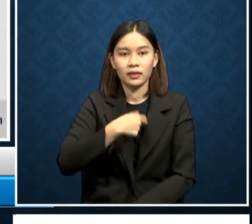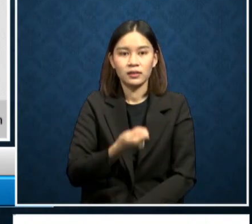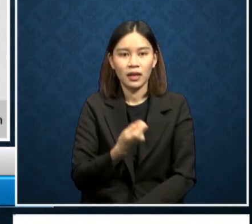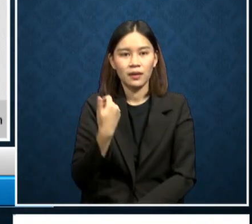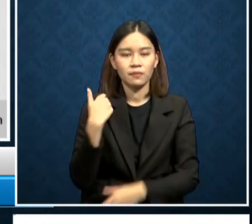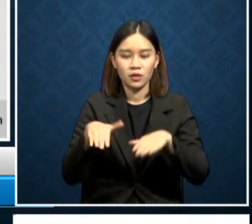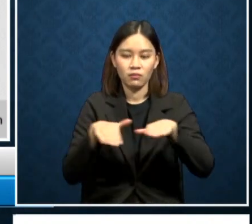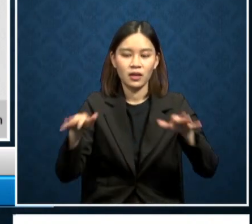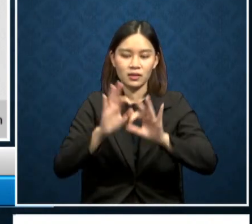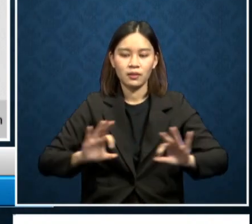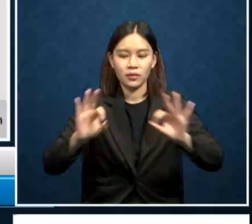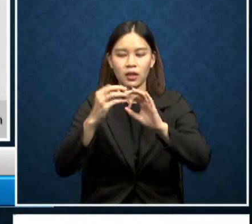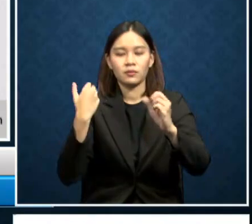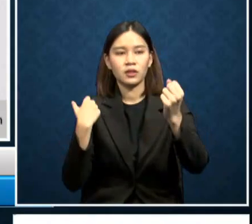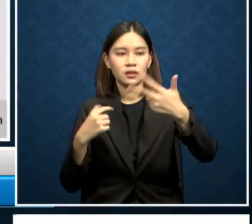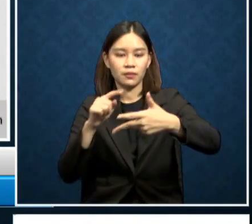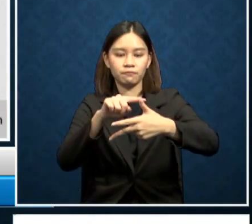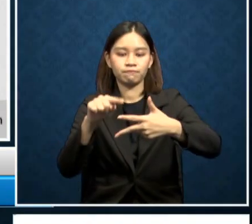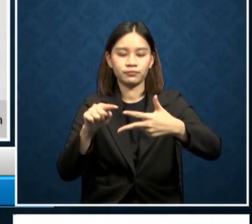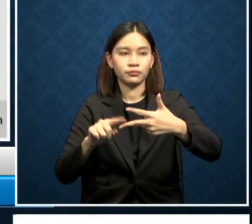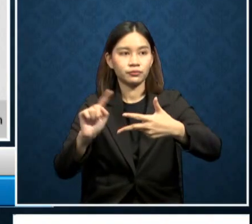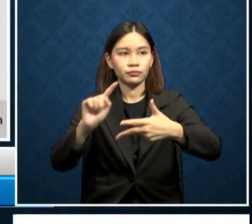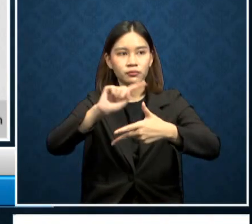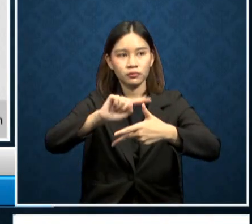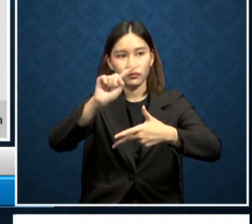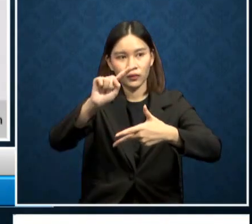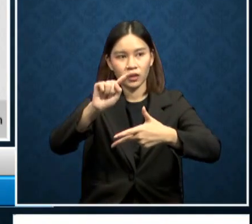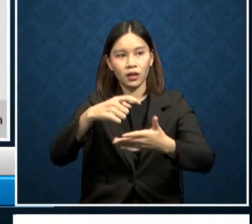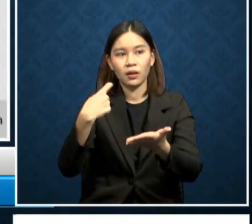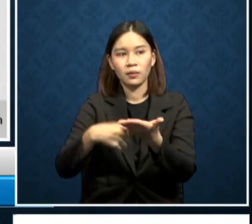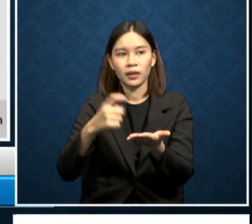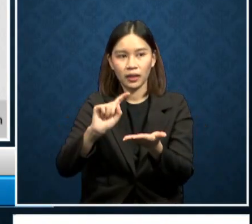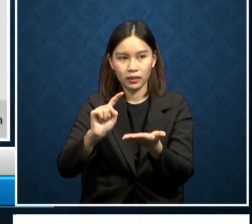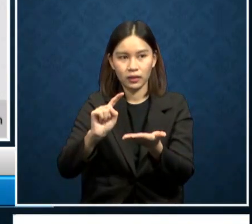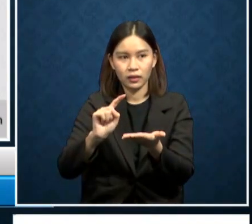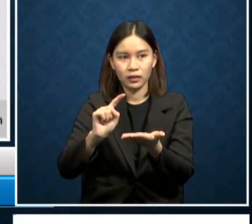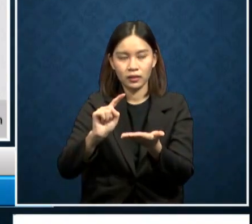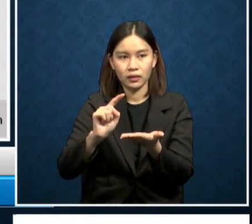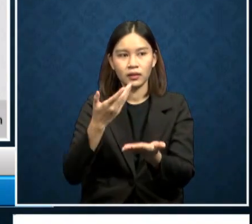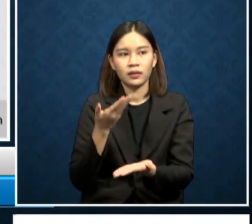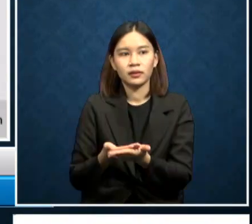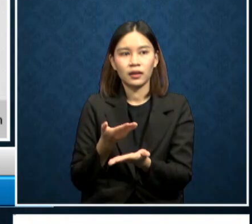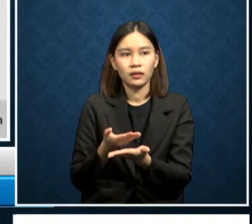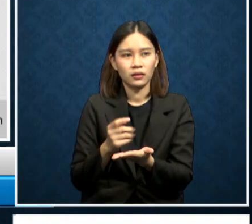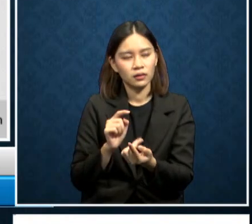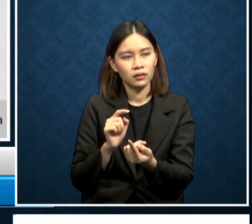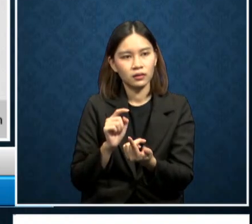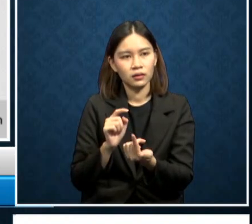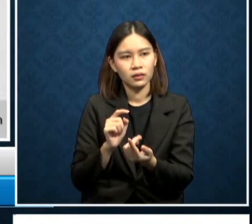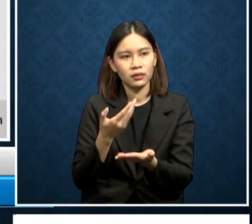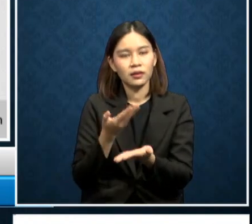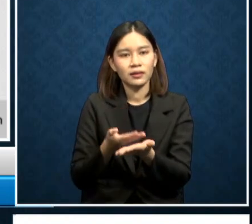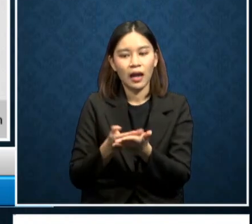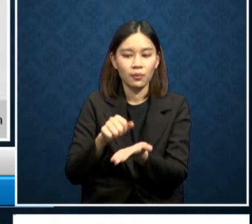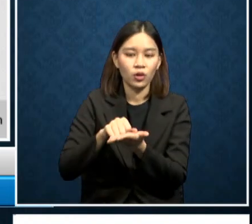มีหลักสำคัญอยู่ 3ประการคือ 1มีหลักประกันว่าจะไม่มีการเลือกปฏิบัติในการ